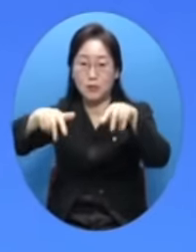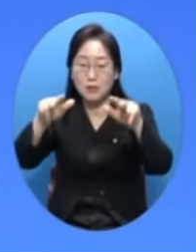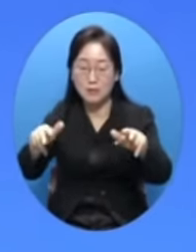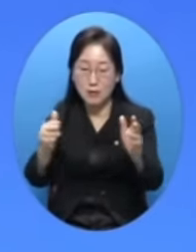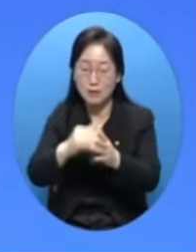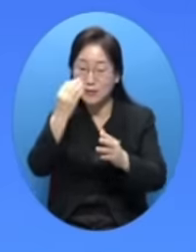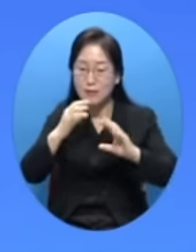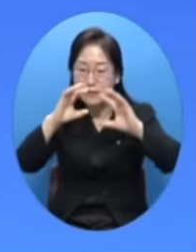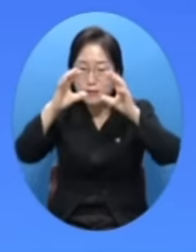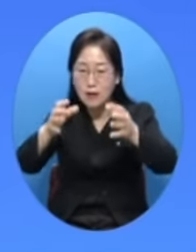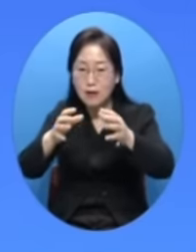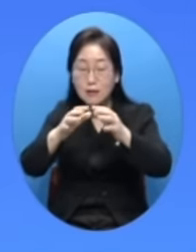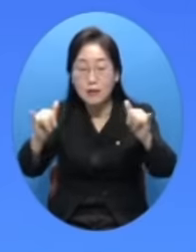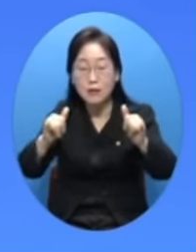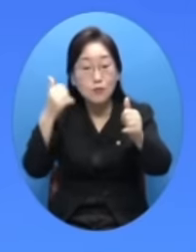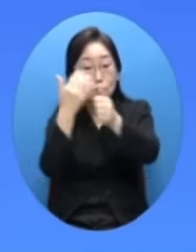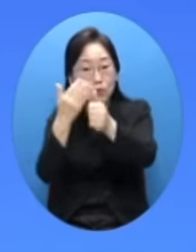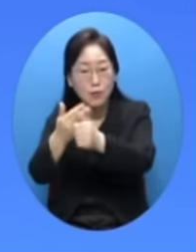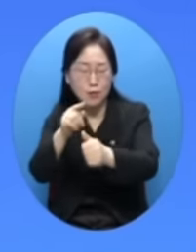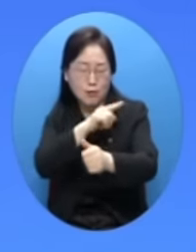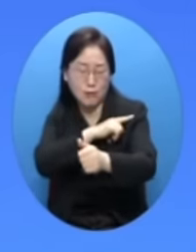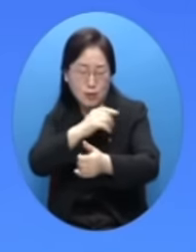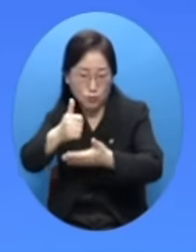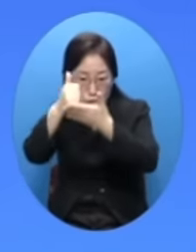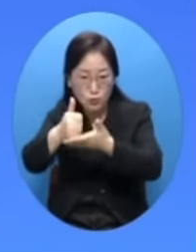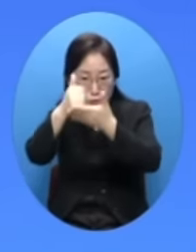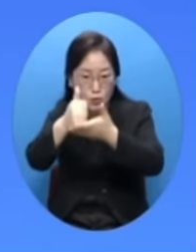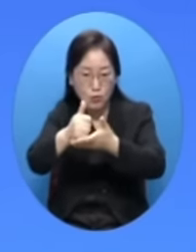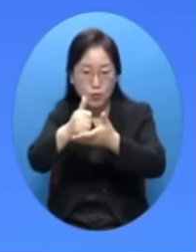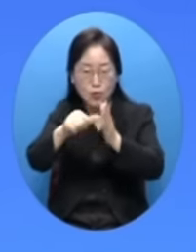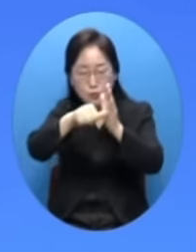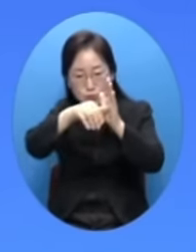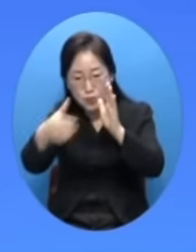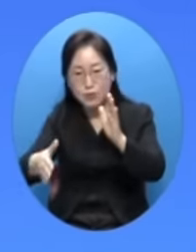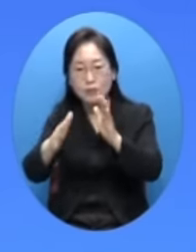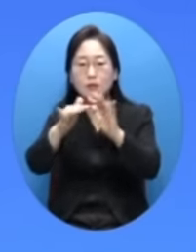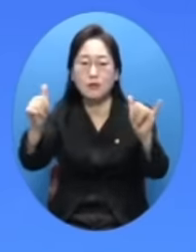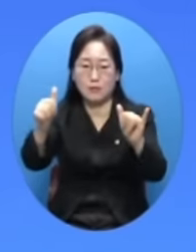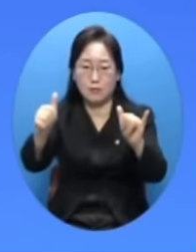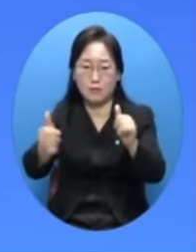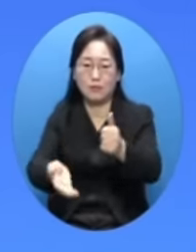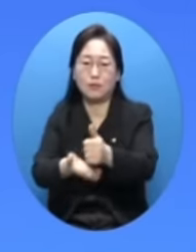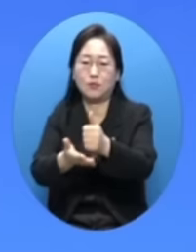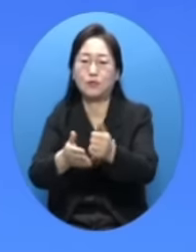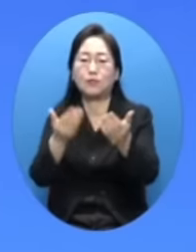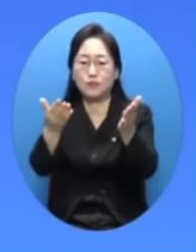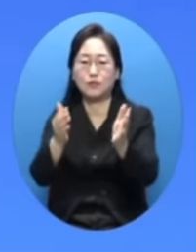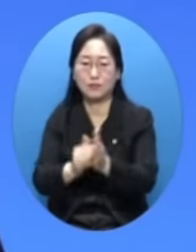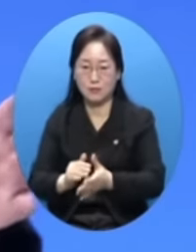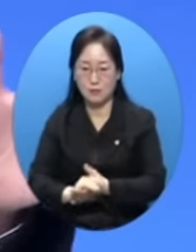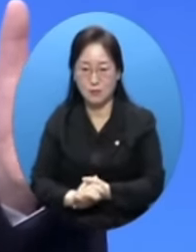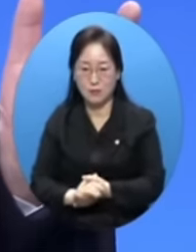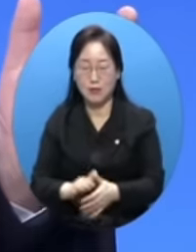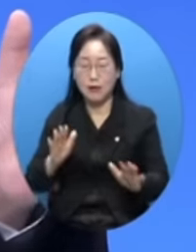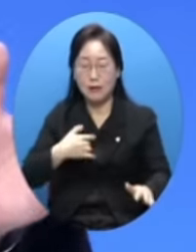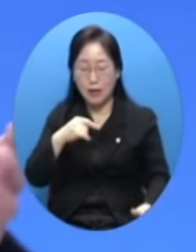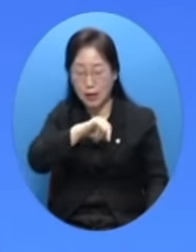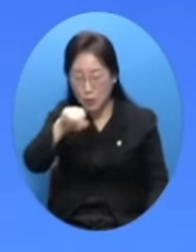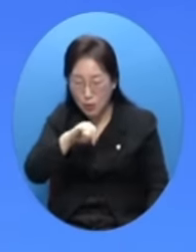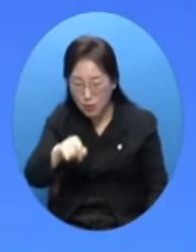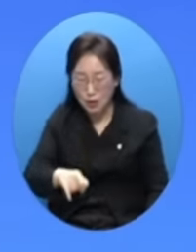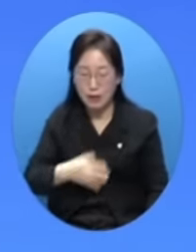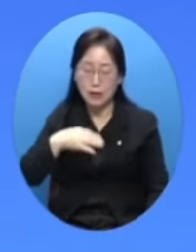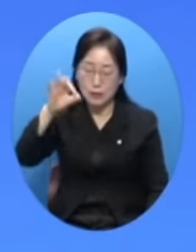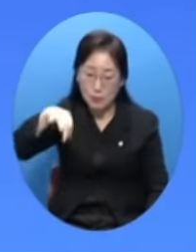백성이 가장 존경하는 역사가가 존경하는 인물로 자리게 만들어 주신 것입니다 나는 본래 아무것도 아니라고